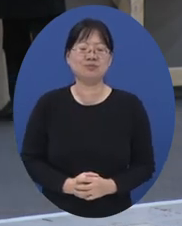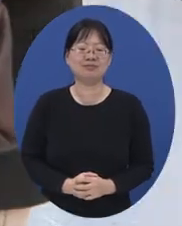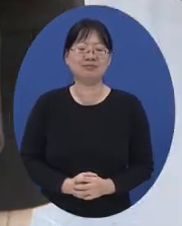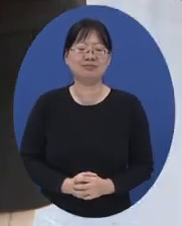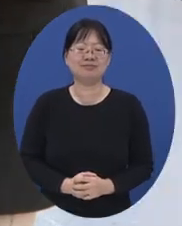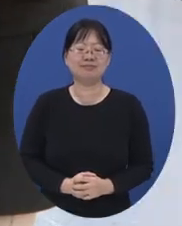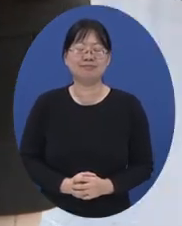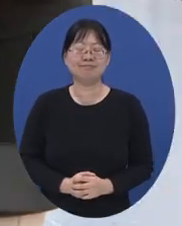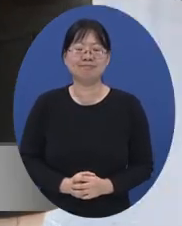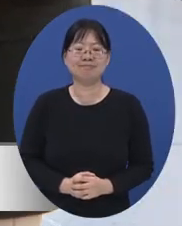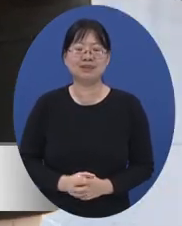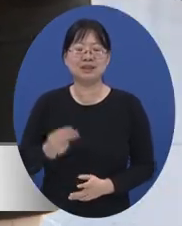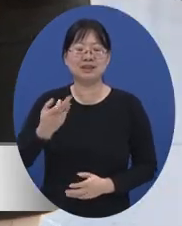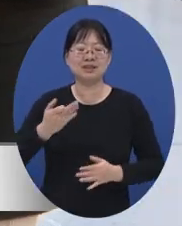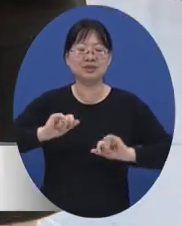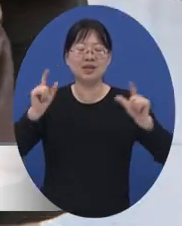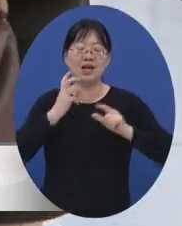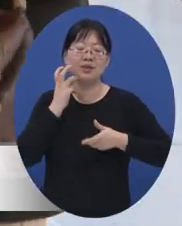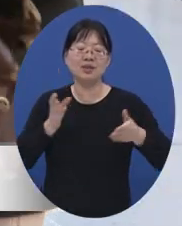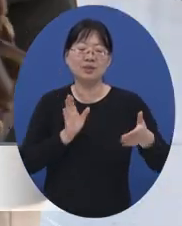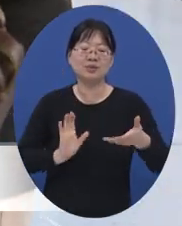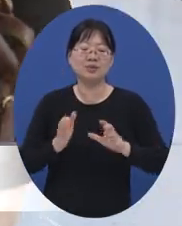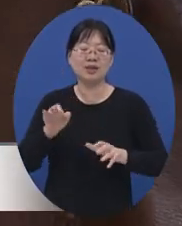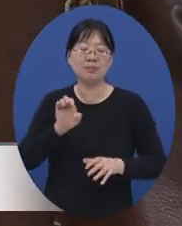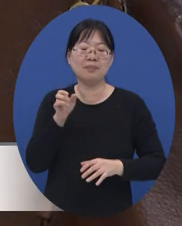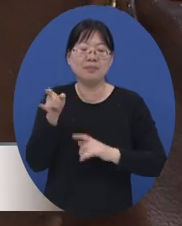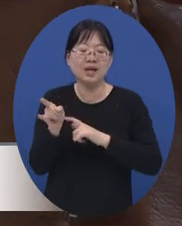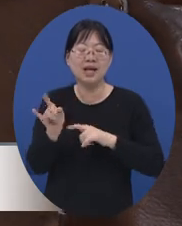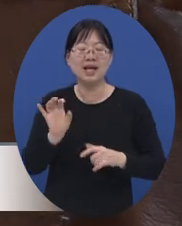좋겠습니다. 2019 경기 도자 페어는